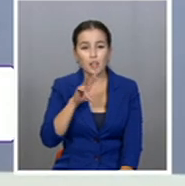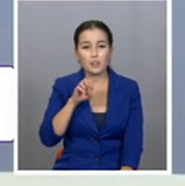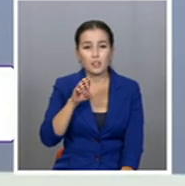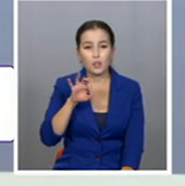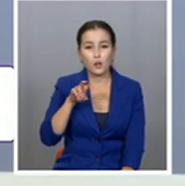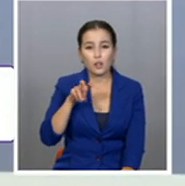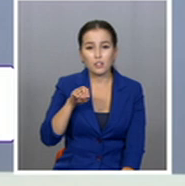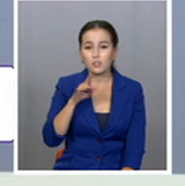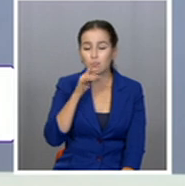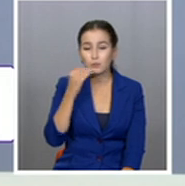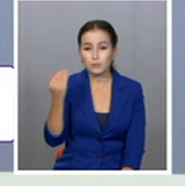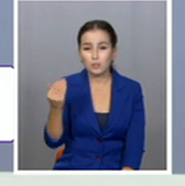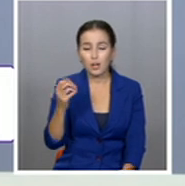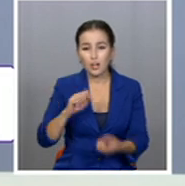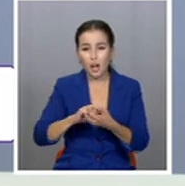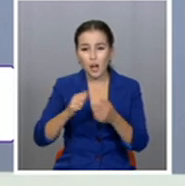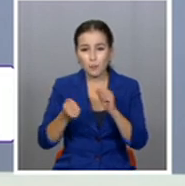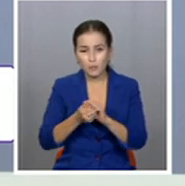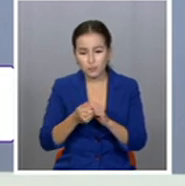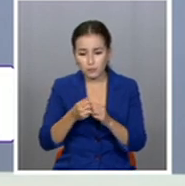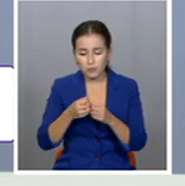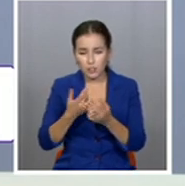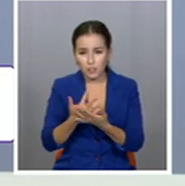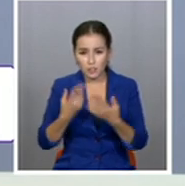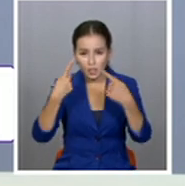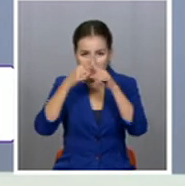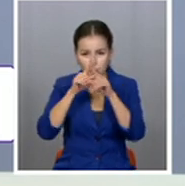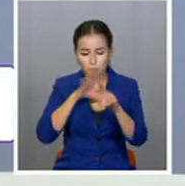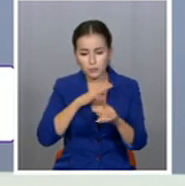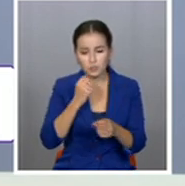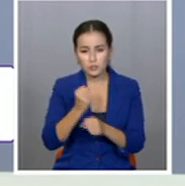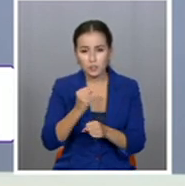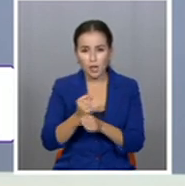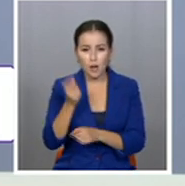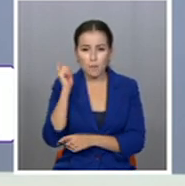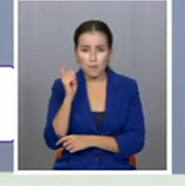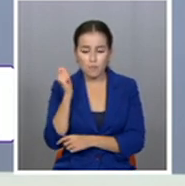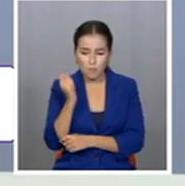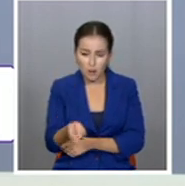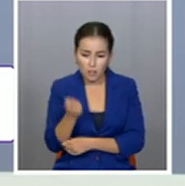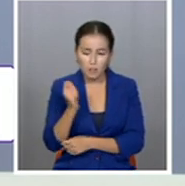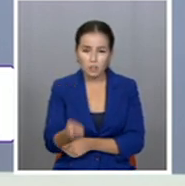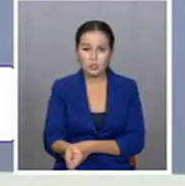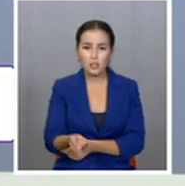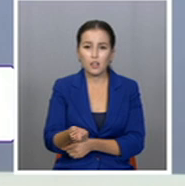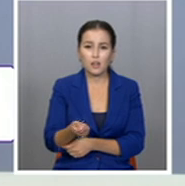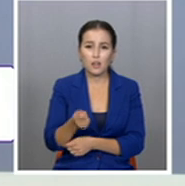өңдеу техникасы дамыды. Адамдар тастан балталар, кетпендер жасай бастады.